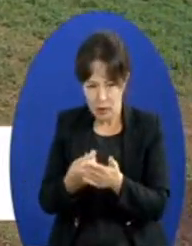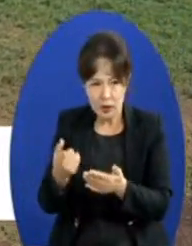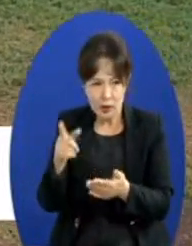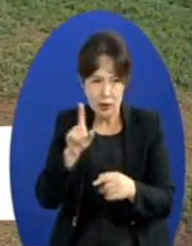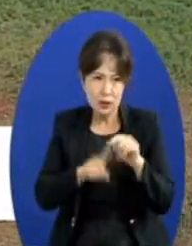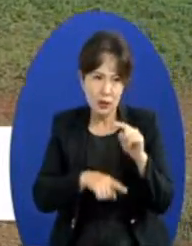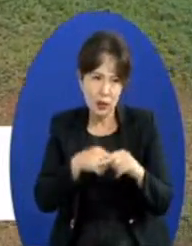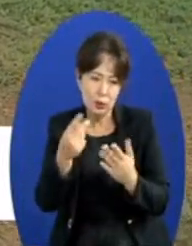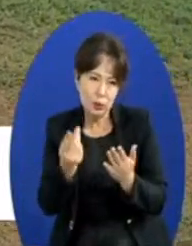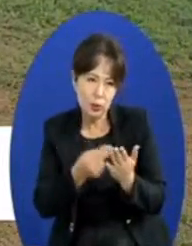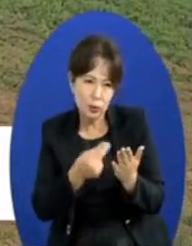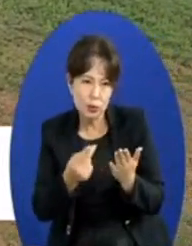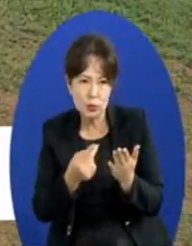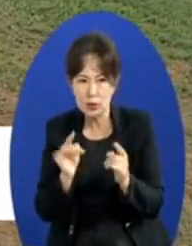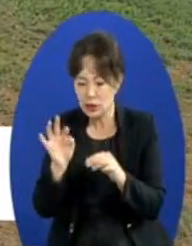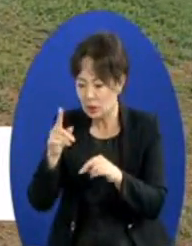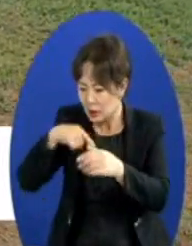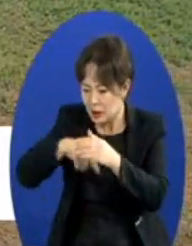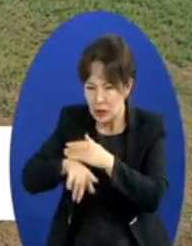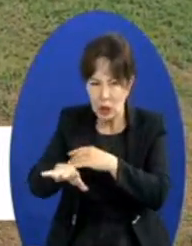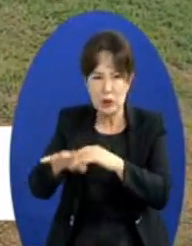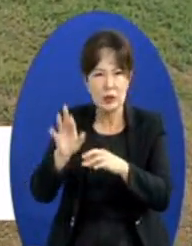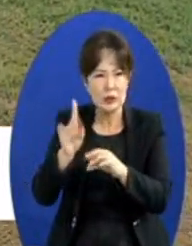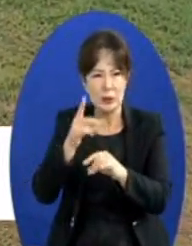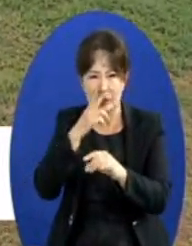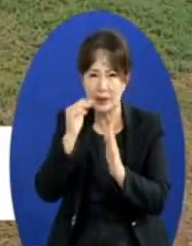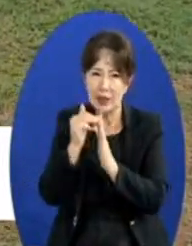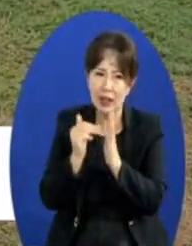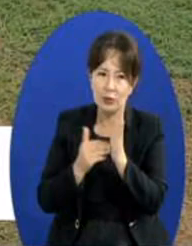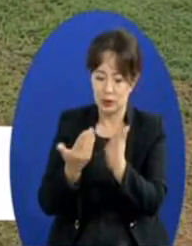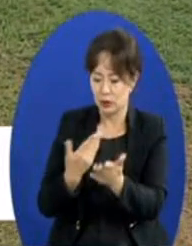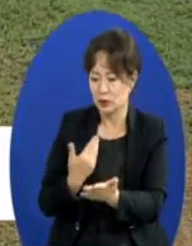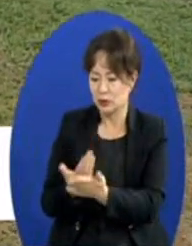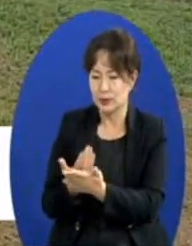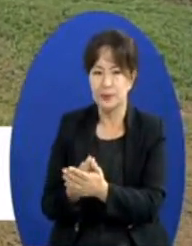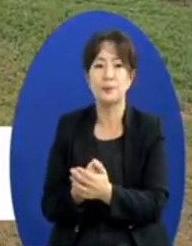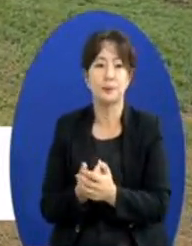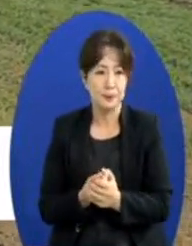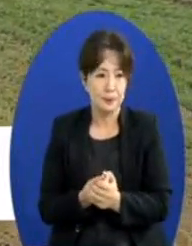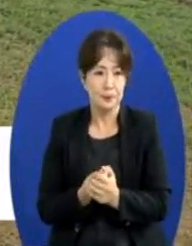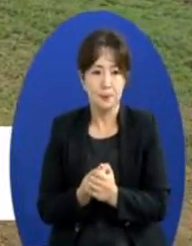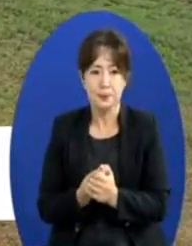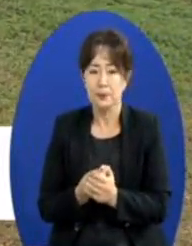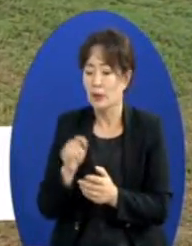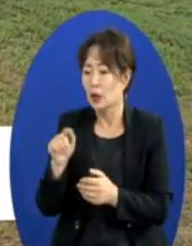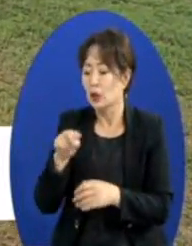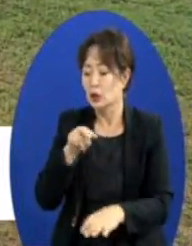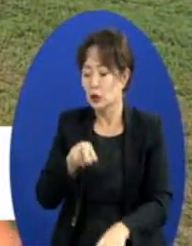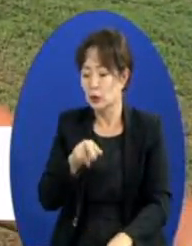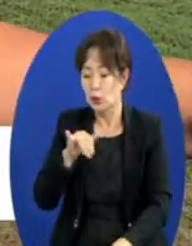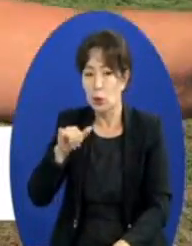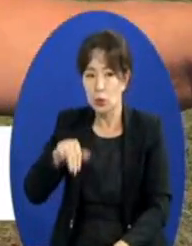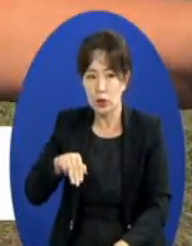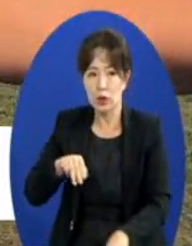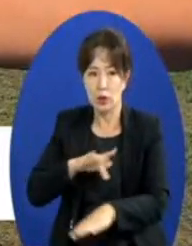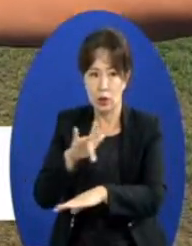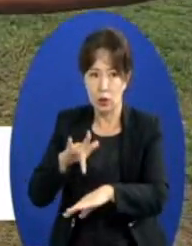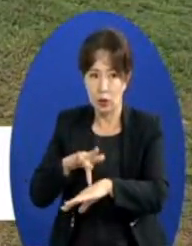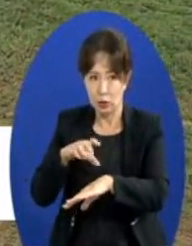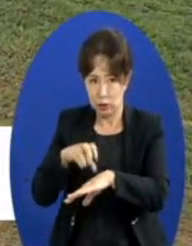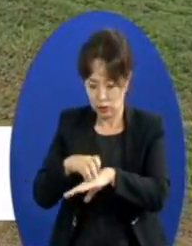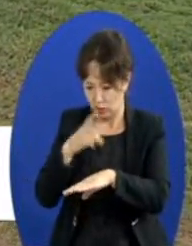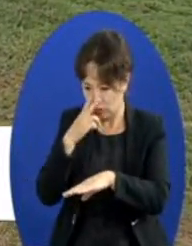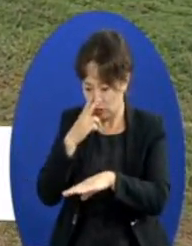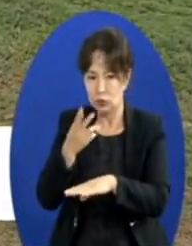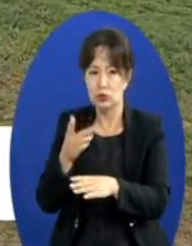дүр зургийг бас нүдэнд харагдтал төсөөллөөр ингээд тайлбарлаж өгөөш. За та бүхэн баярлалаа. За бидэд одоо энэ Лууд хот төр байна. За Лууд хотын